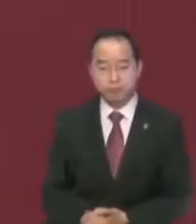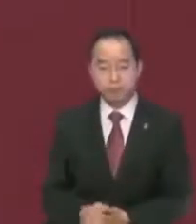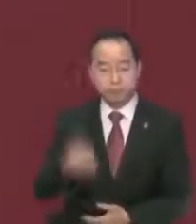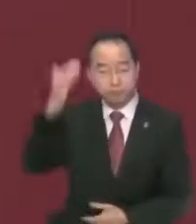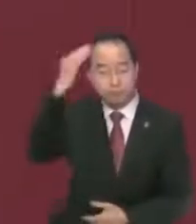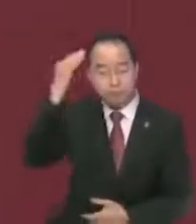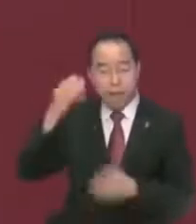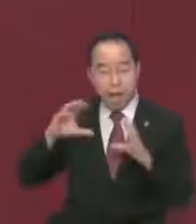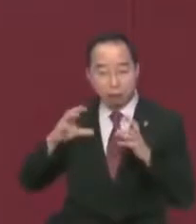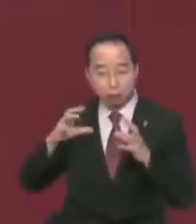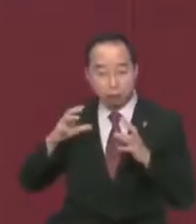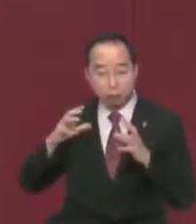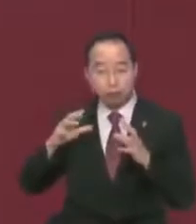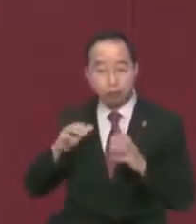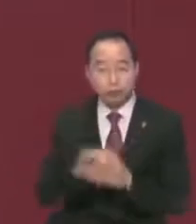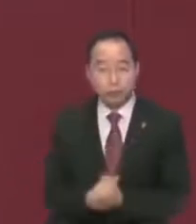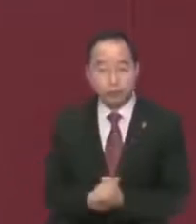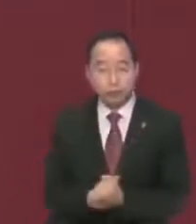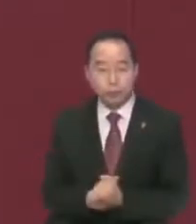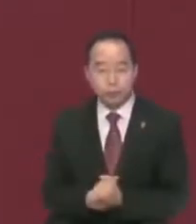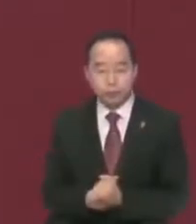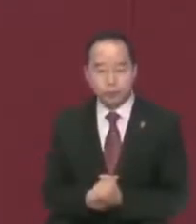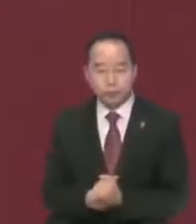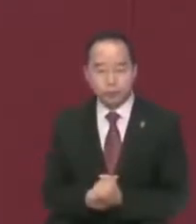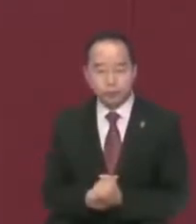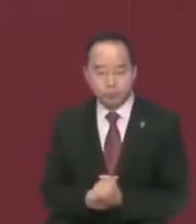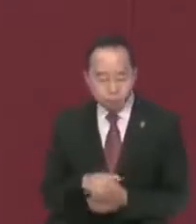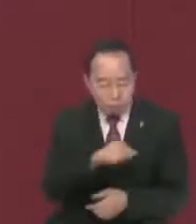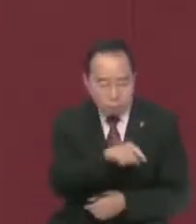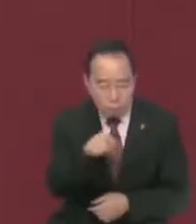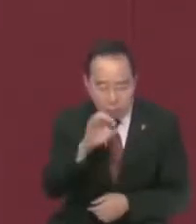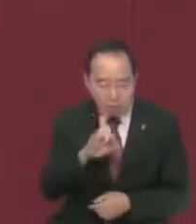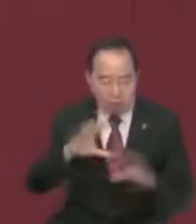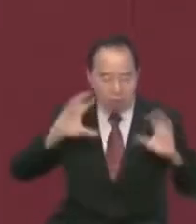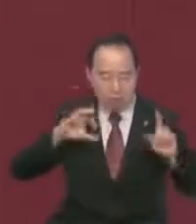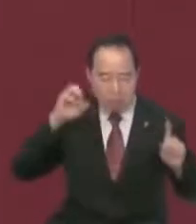대한민국은 몇 개 분야에서 이미 세계 인류 국가로 올라섰습니다.